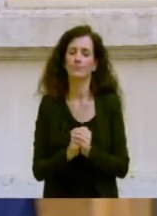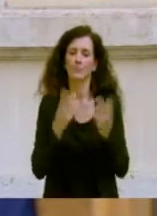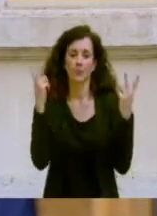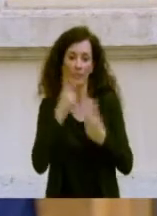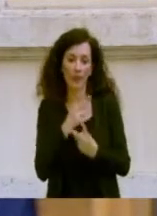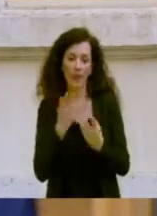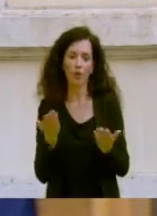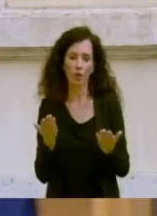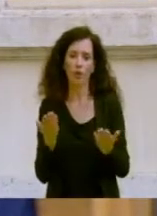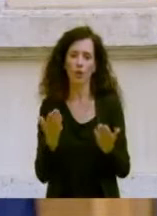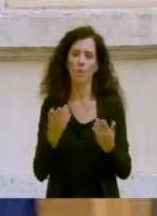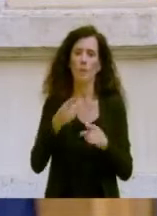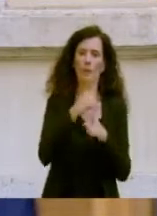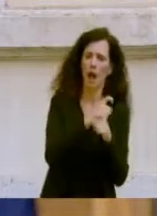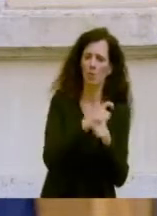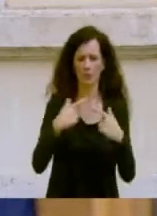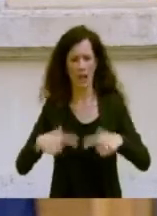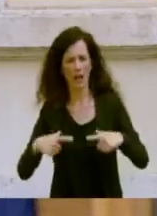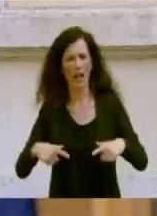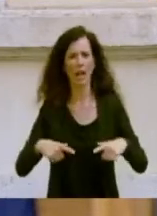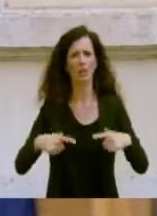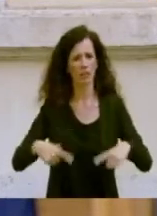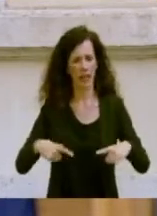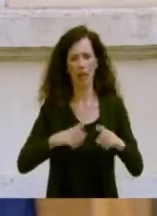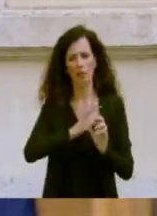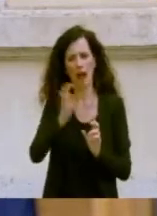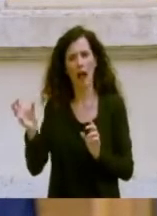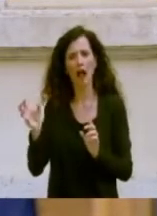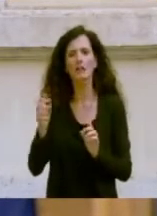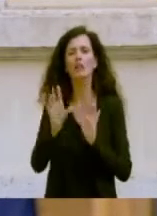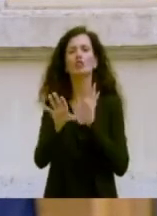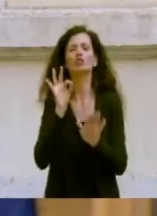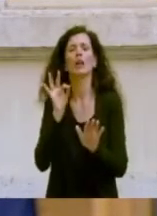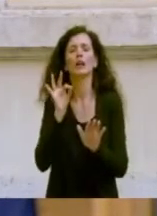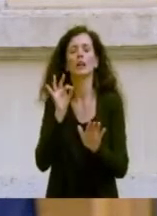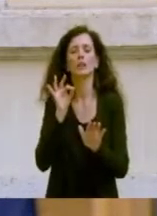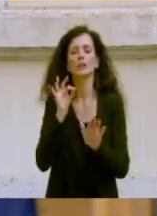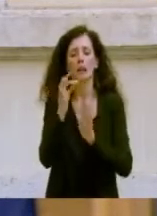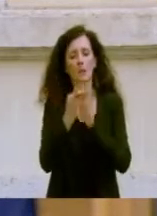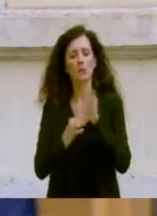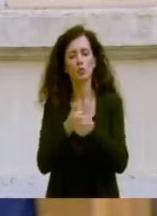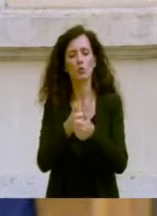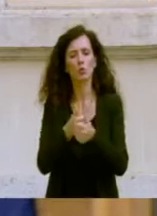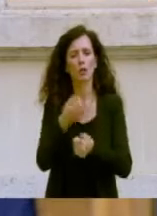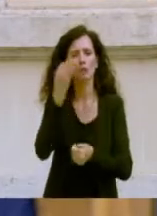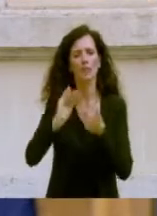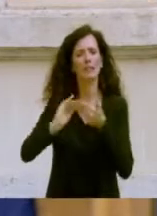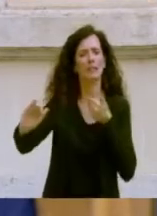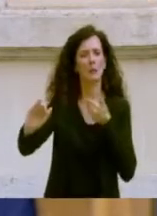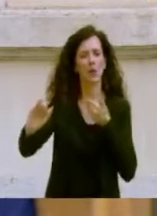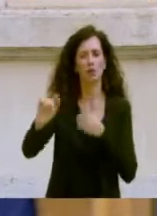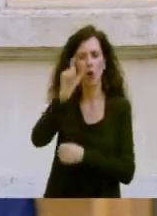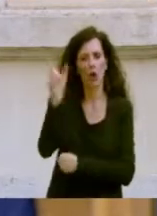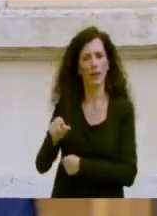l'austria la grecia altri paesi adottino misure discriminatorie confronti dell'italia ma vorrei che l'italia